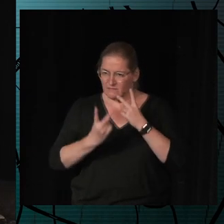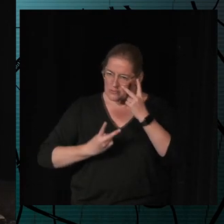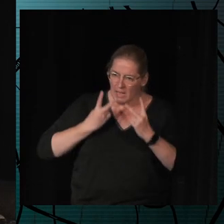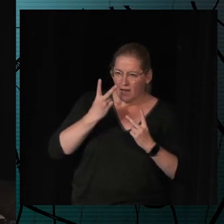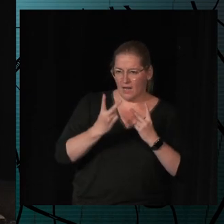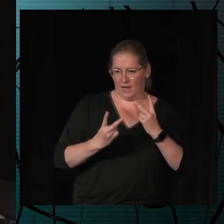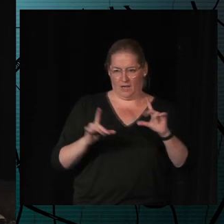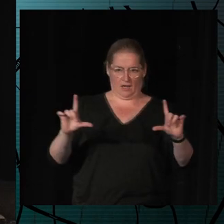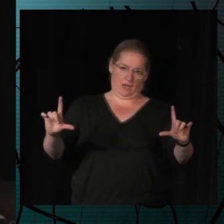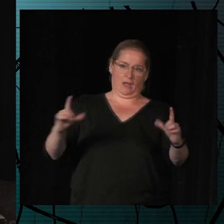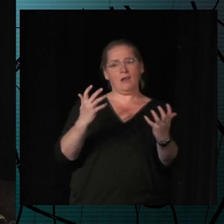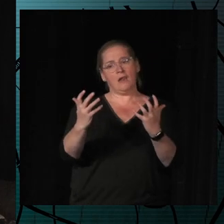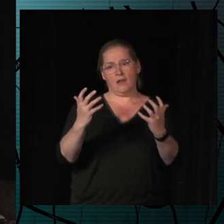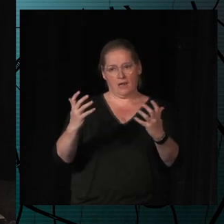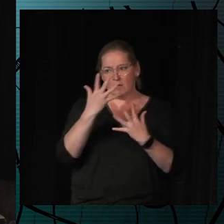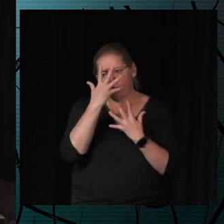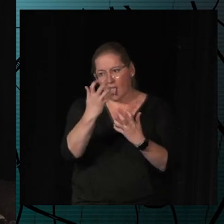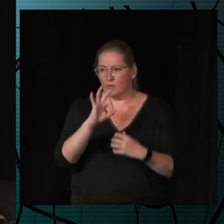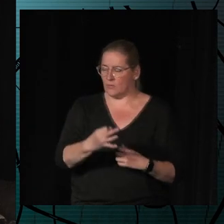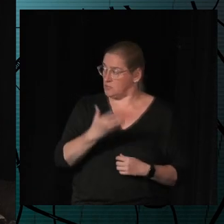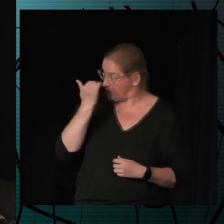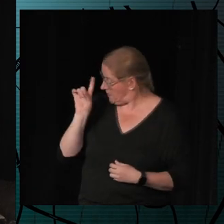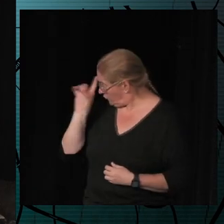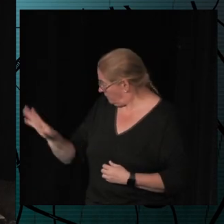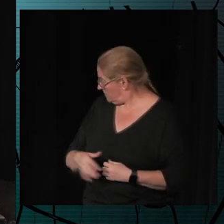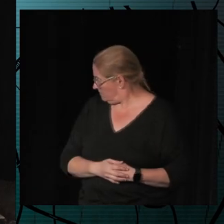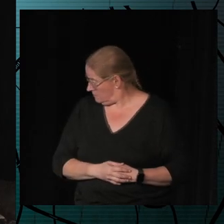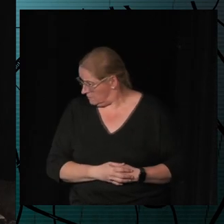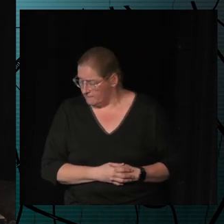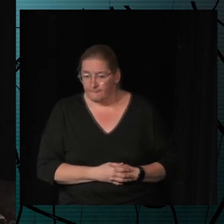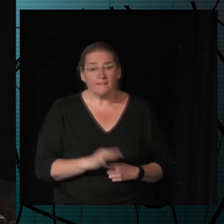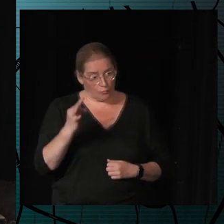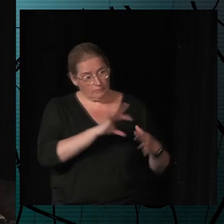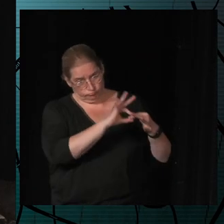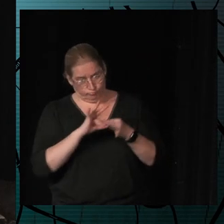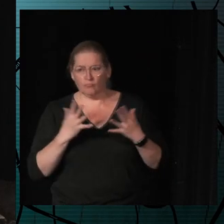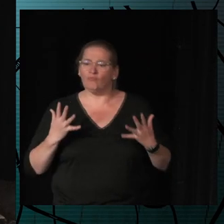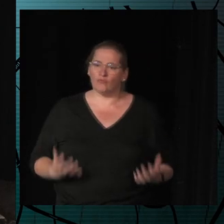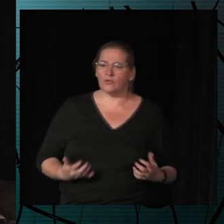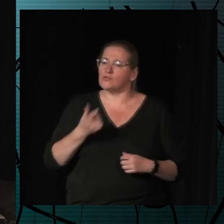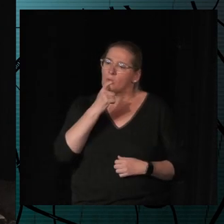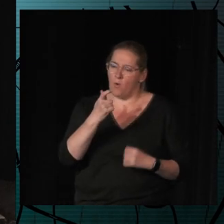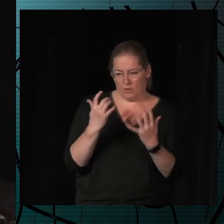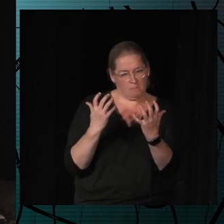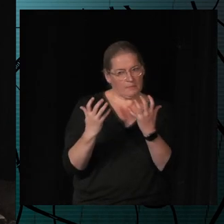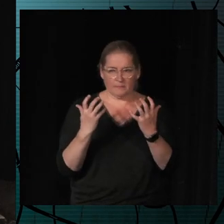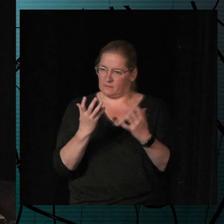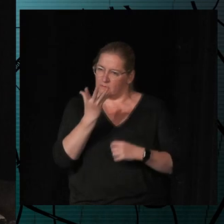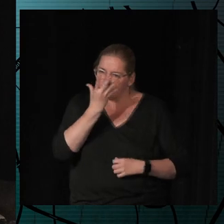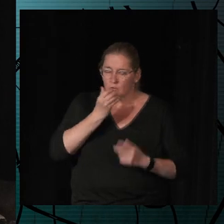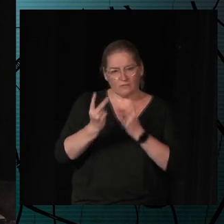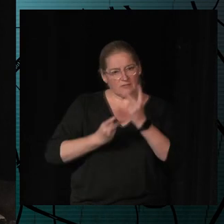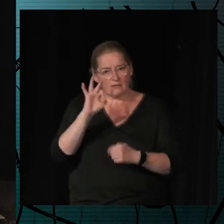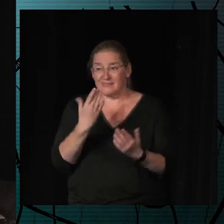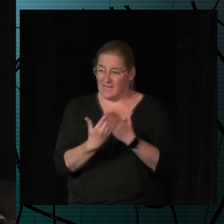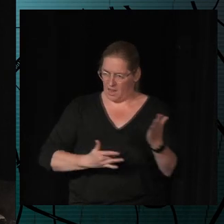plastique euh je sais pas ce que tu en penses mais mais justement tu tu j'allais rebondir sur le le mot plastique parce que c'est ça qui est vraiment intéressant d'un